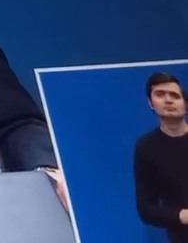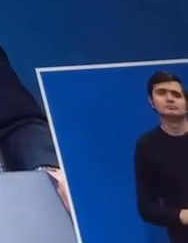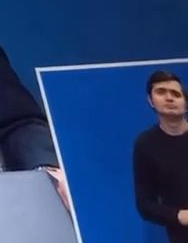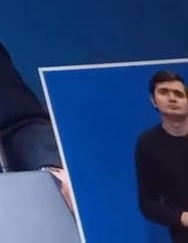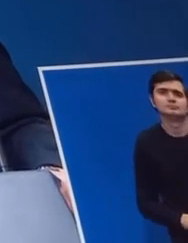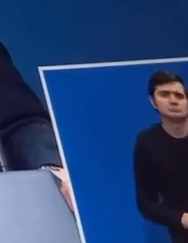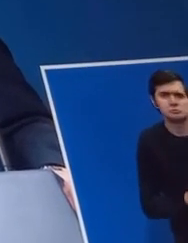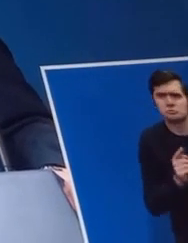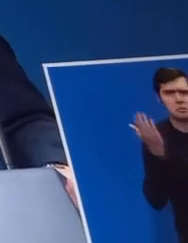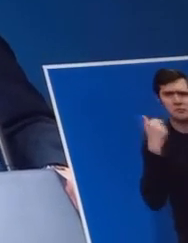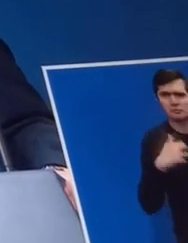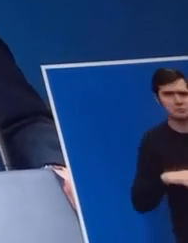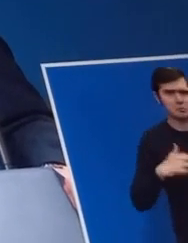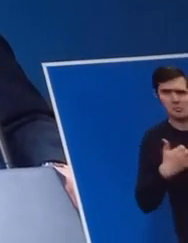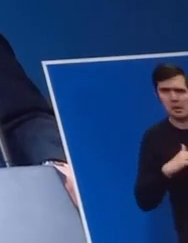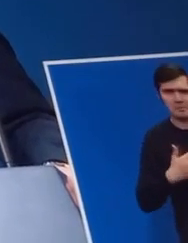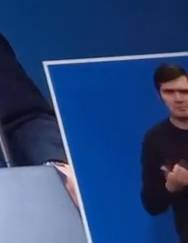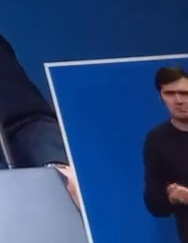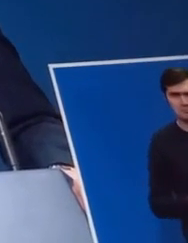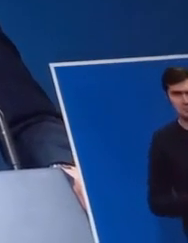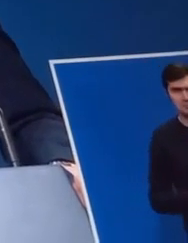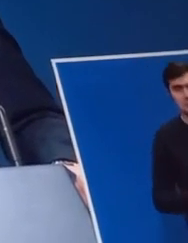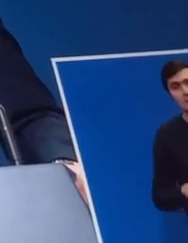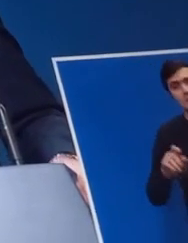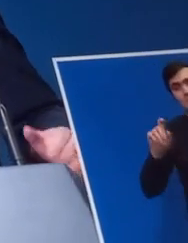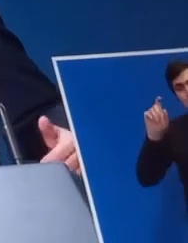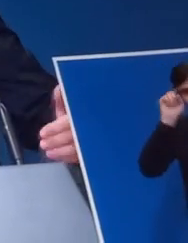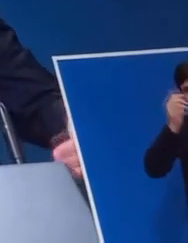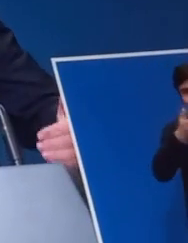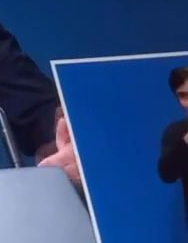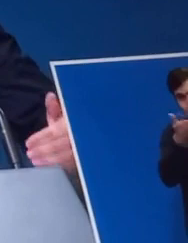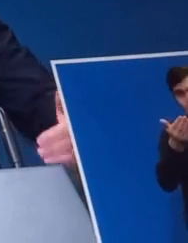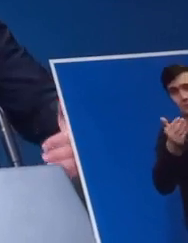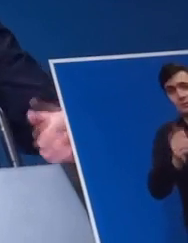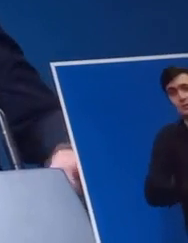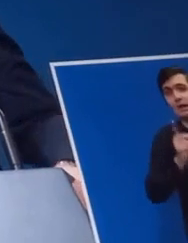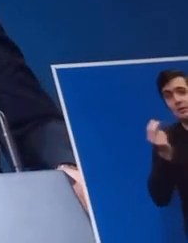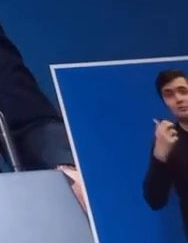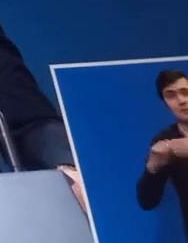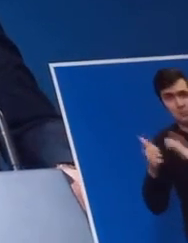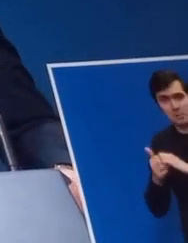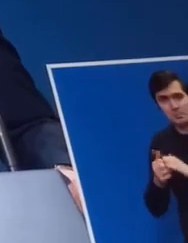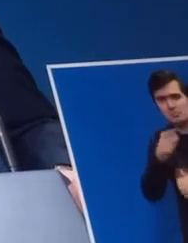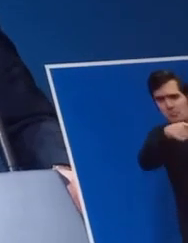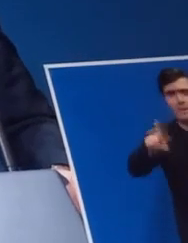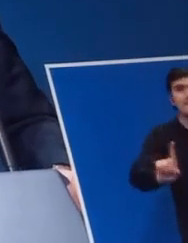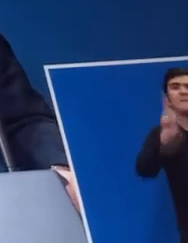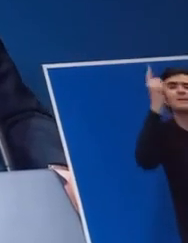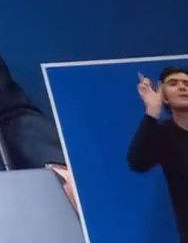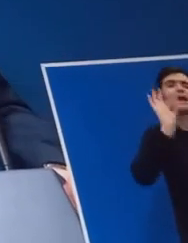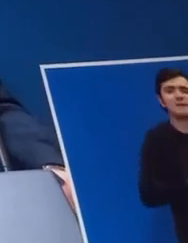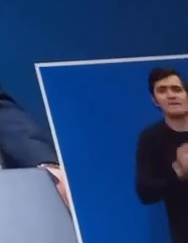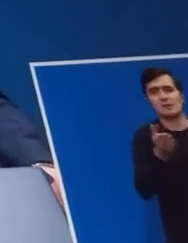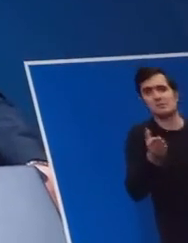Nu au fost probleme și cred că dumneavoastră sunteți primii care ați fi aflat dacă sunt probleme în așezarea acestor limite